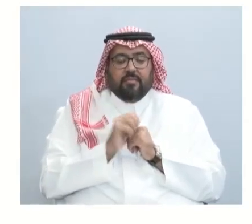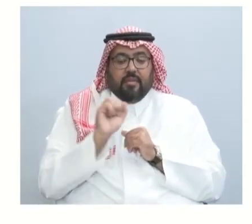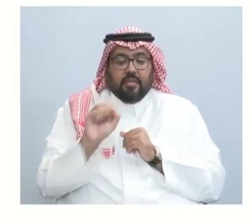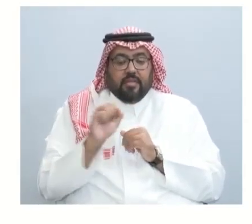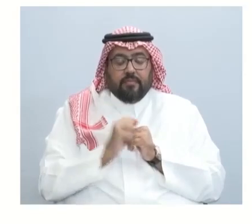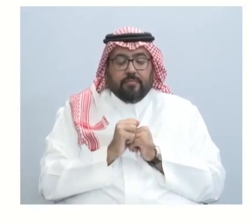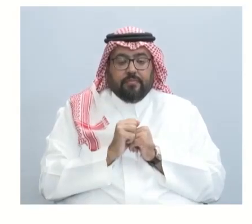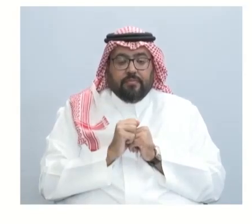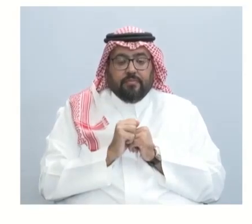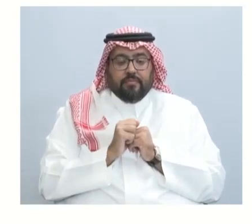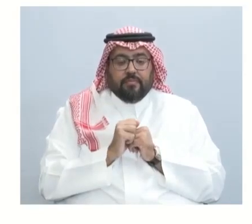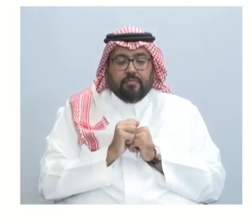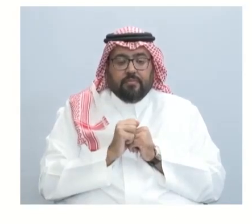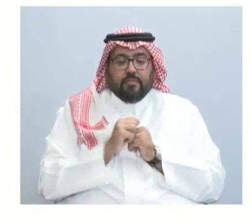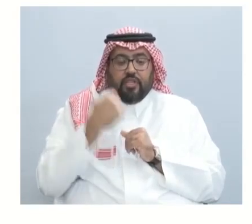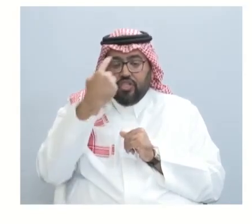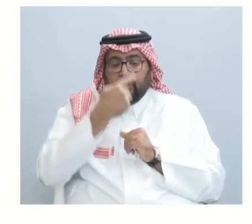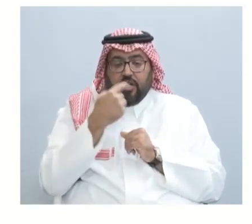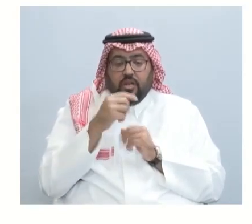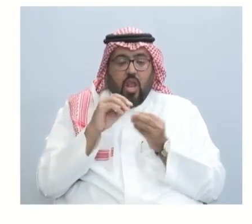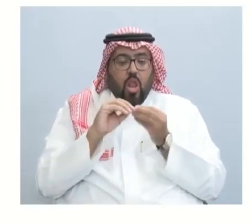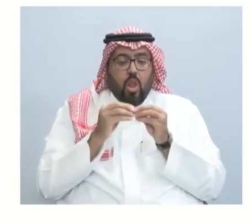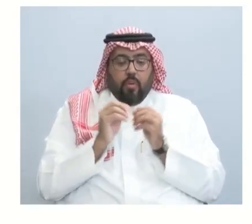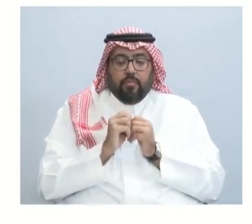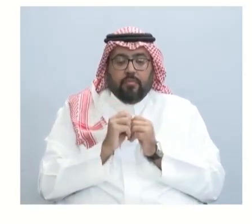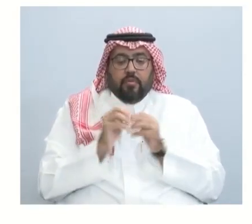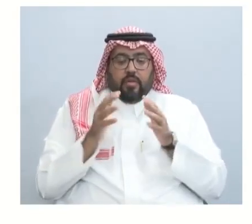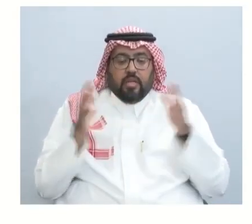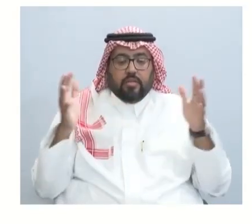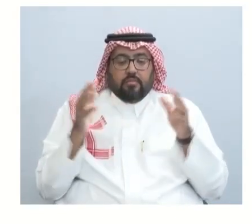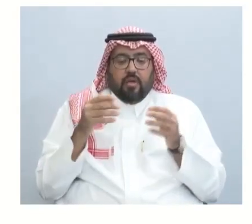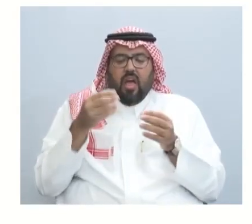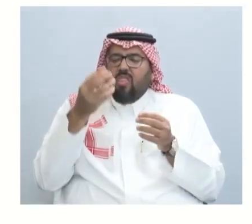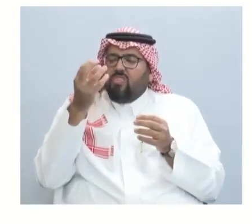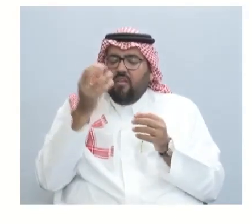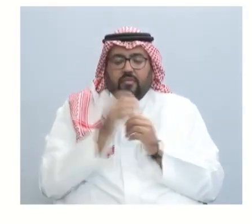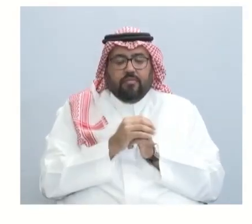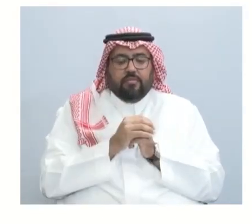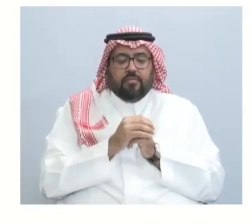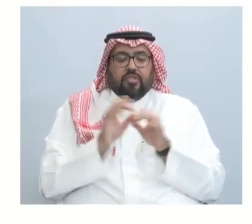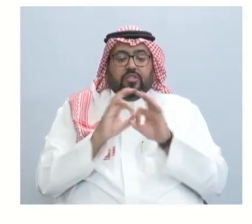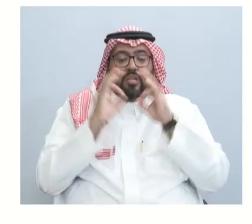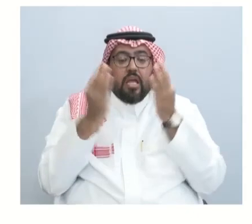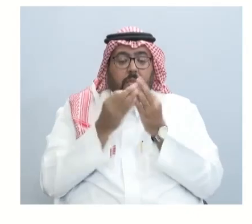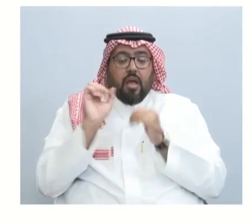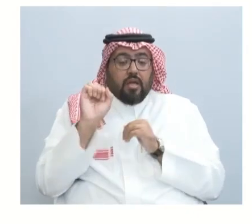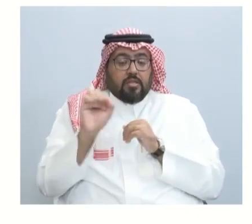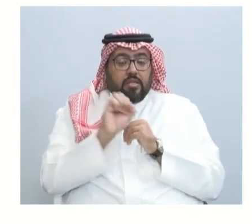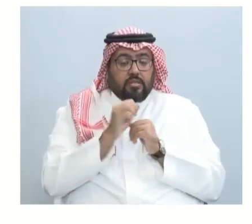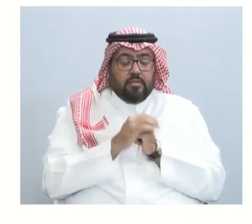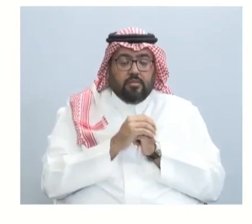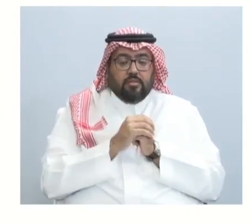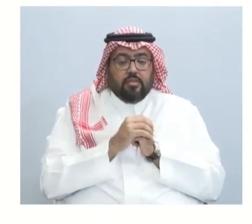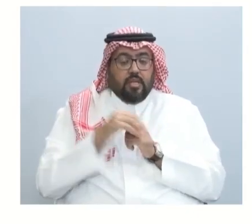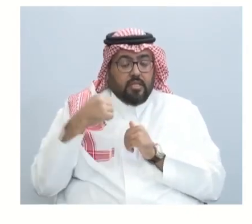الخصائص كما ذكرنا لكم الشكل اللون الحجم الكثافه جميع هذه الخصائص عزيزي الطالب